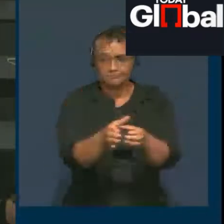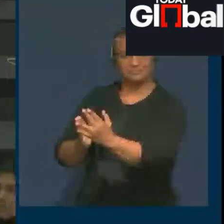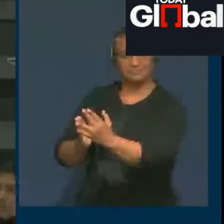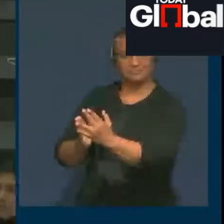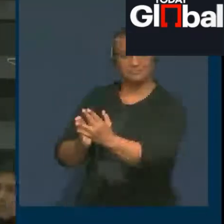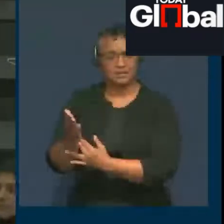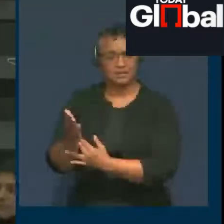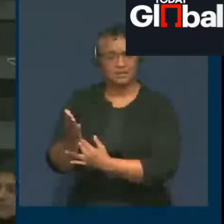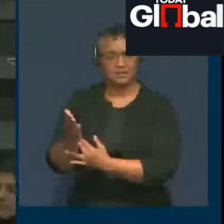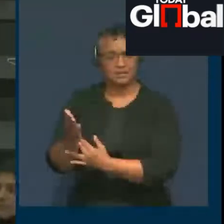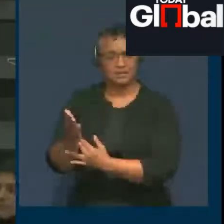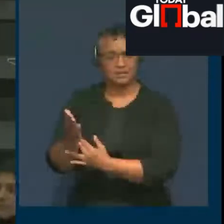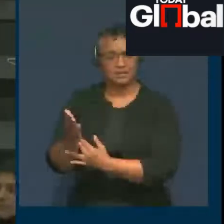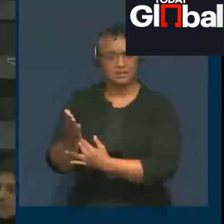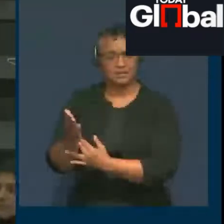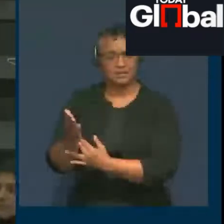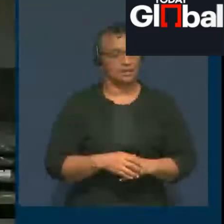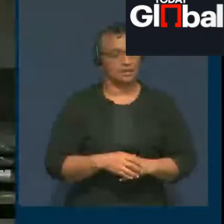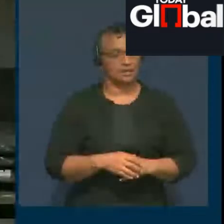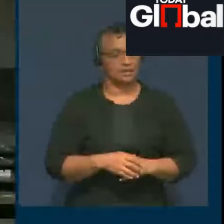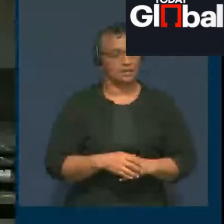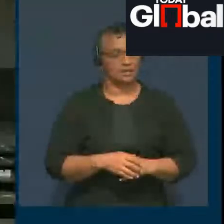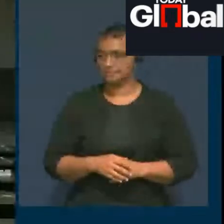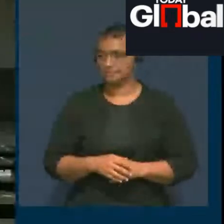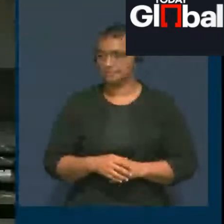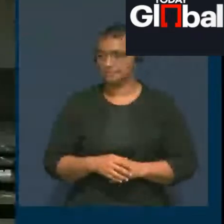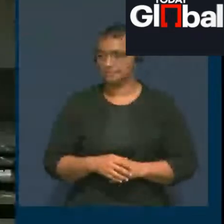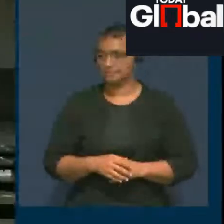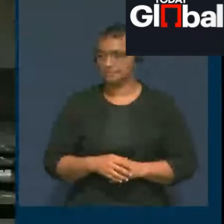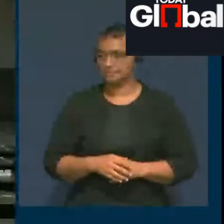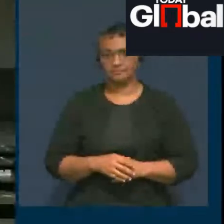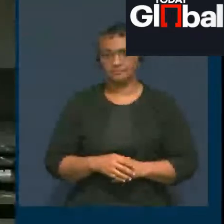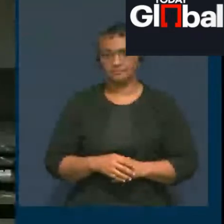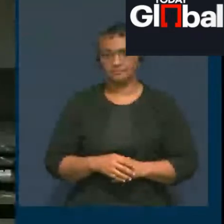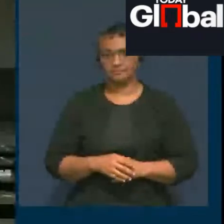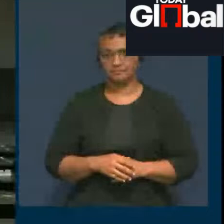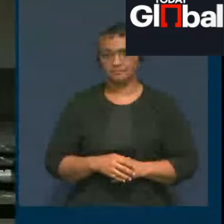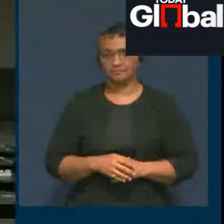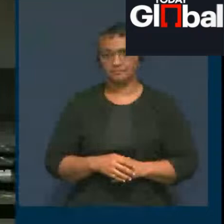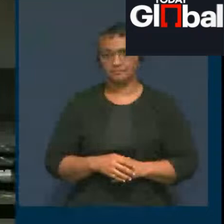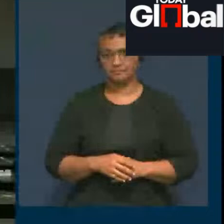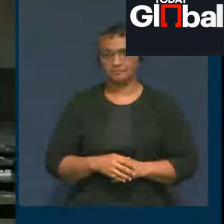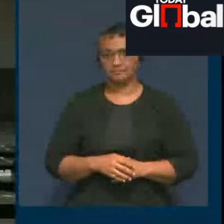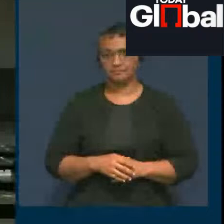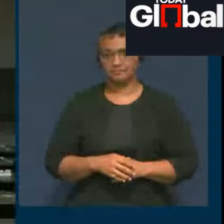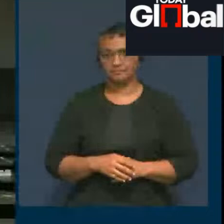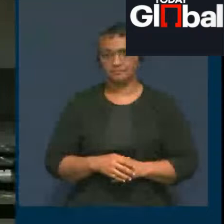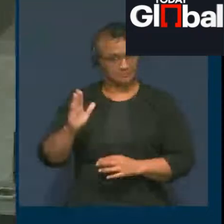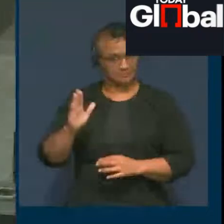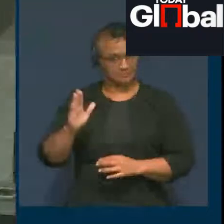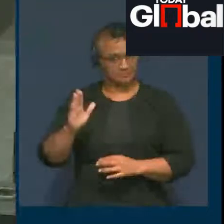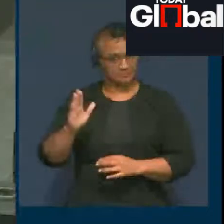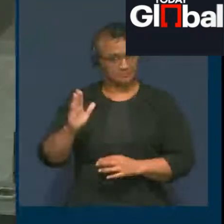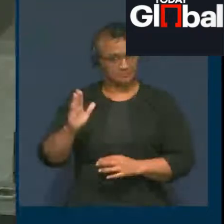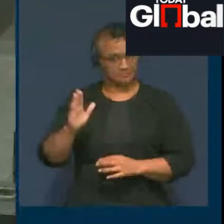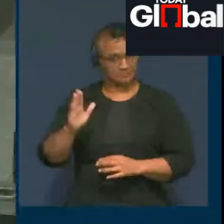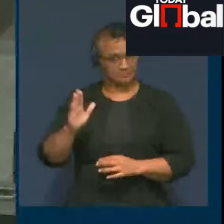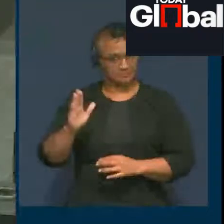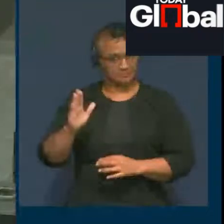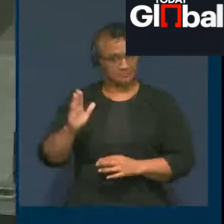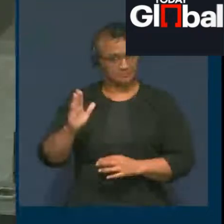activities. حكيت احنا القانون بالتأكيد حافظين